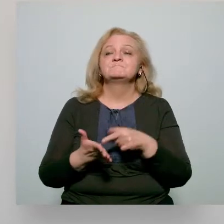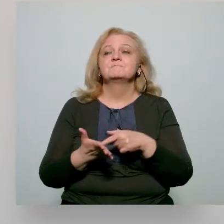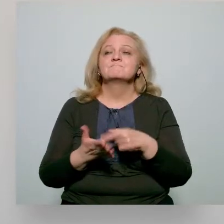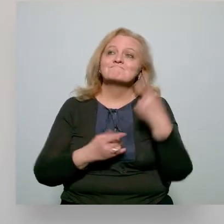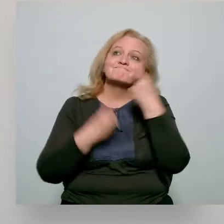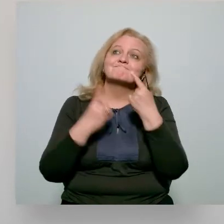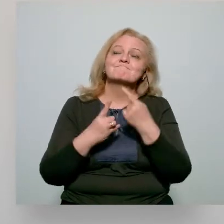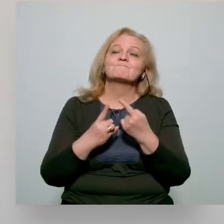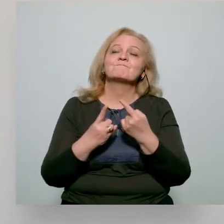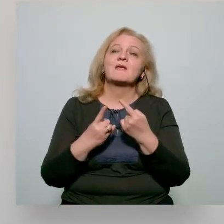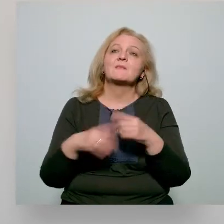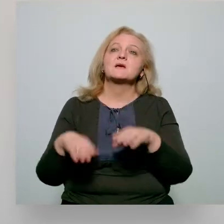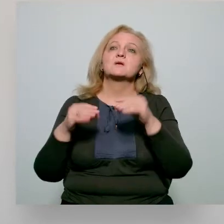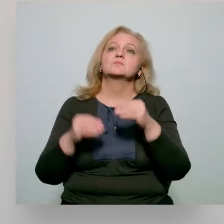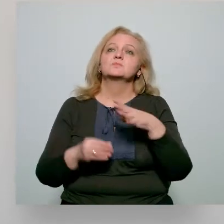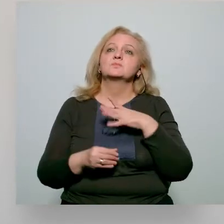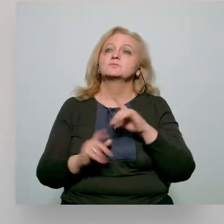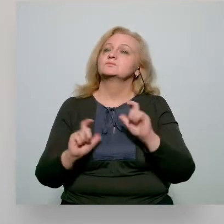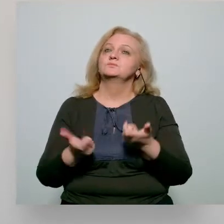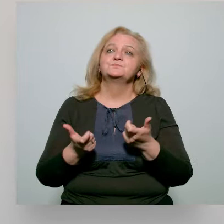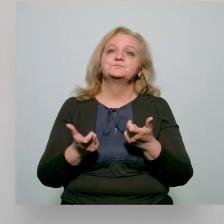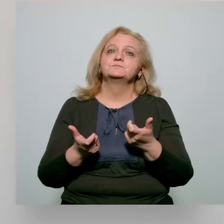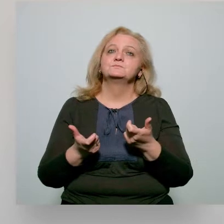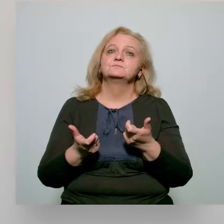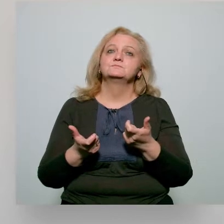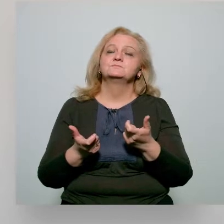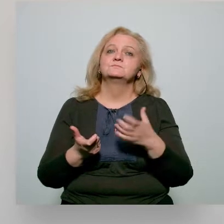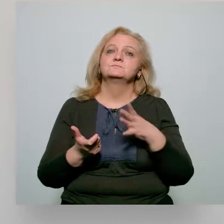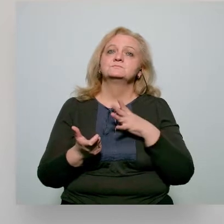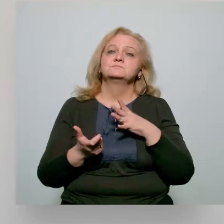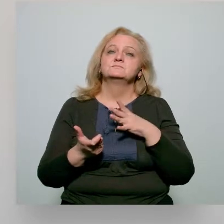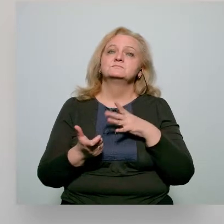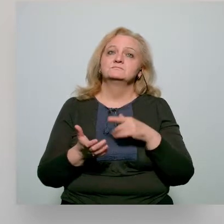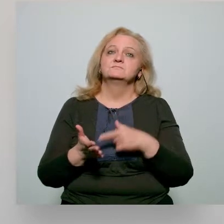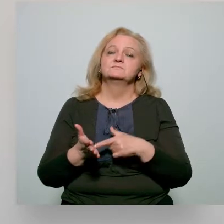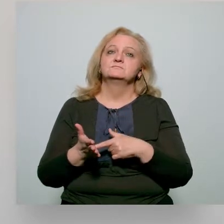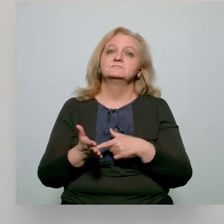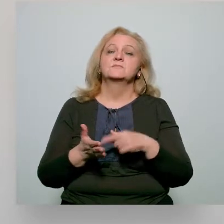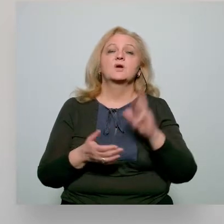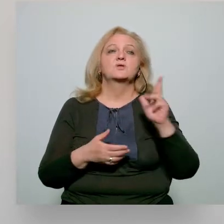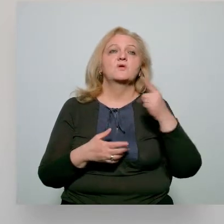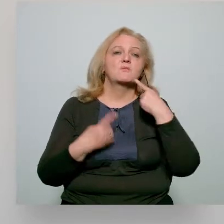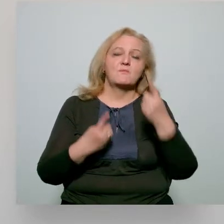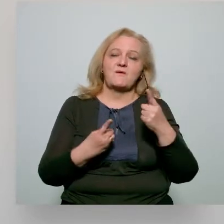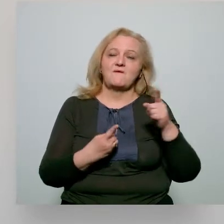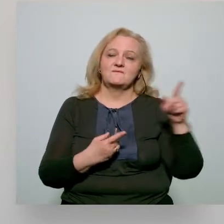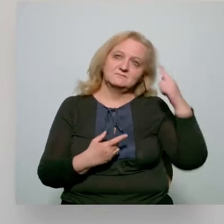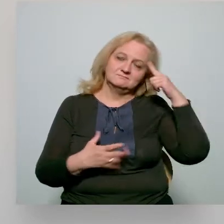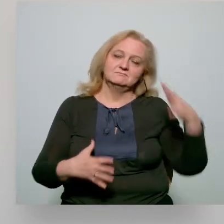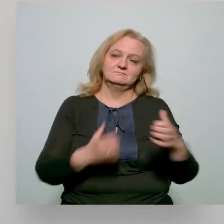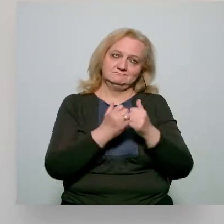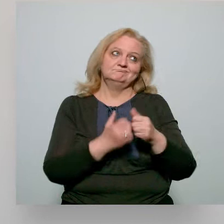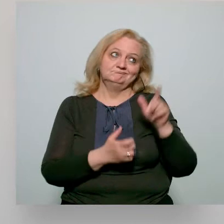wyjścia mamy to, co powiedział inicjator tej wojny, że nie będę już